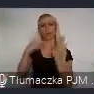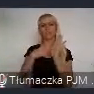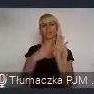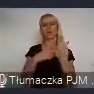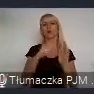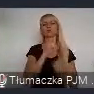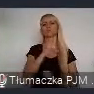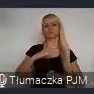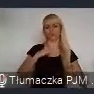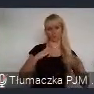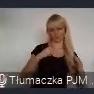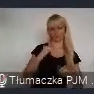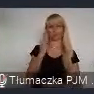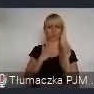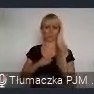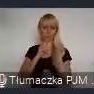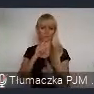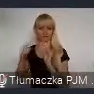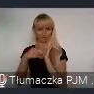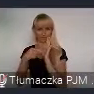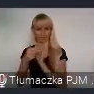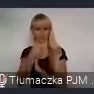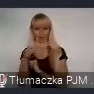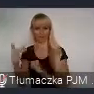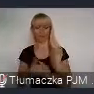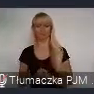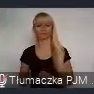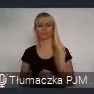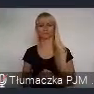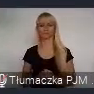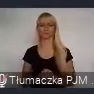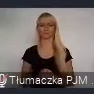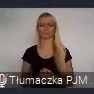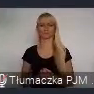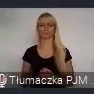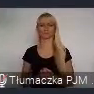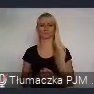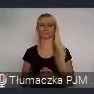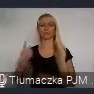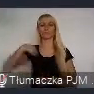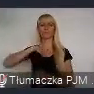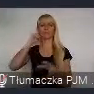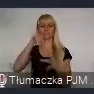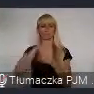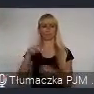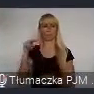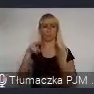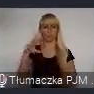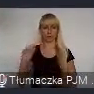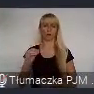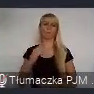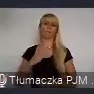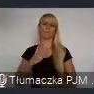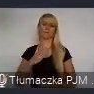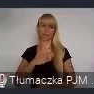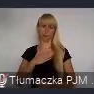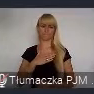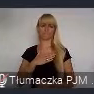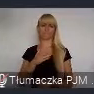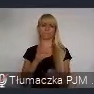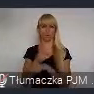taka, która, gdzie zawsze od początku, kiedy jesteśmy w Unii Europejskiej, mamy dostęp do tych funduszy, cieszy się ogromnym